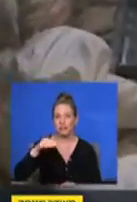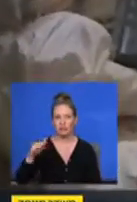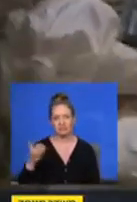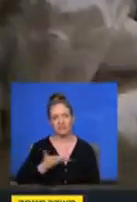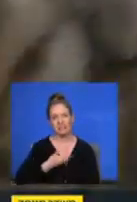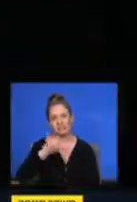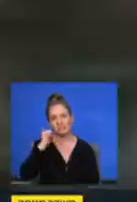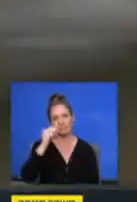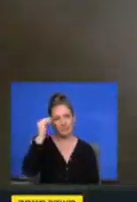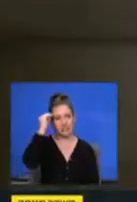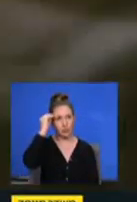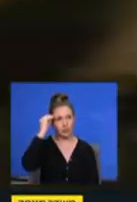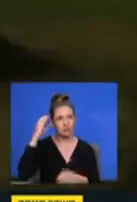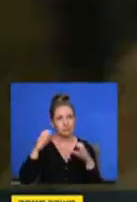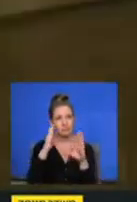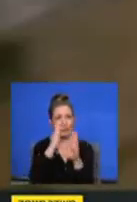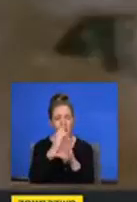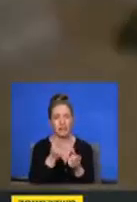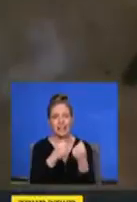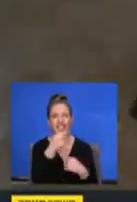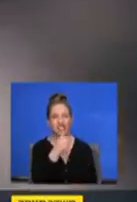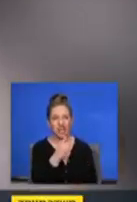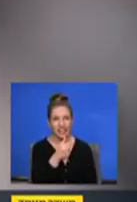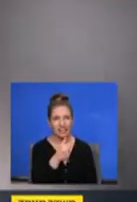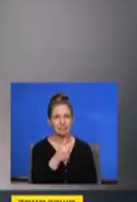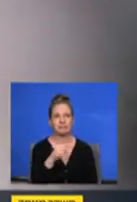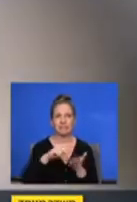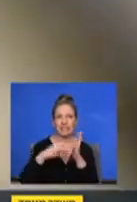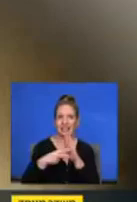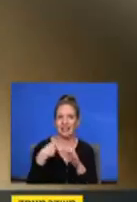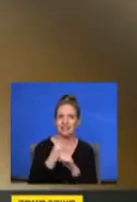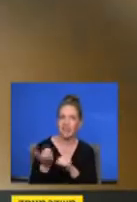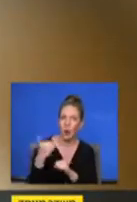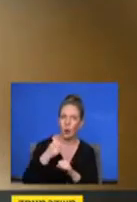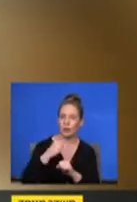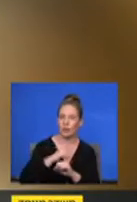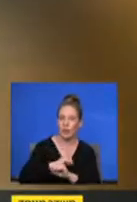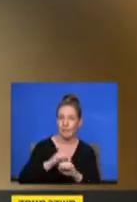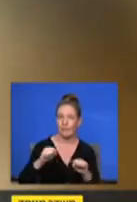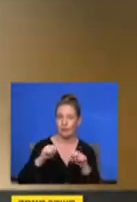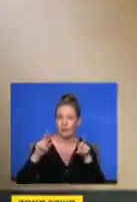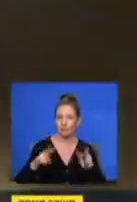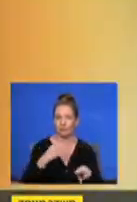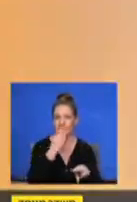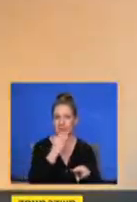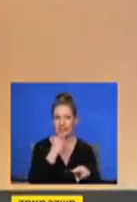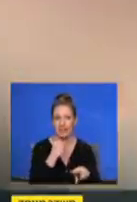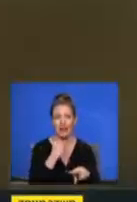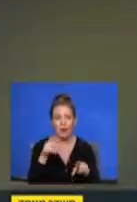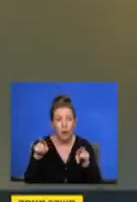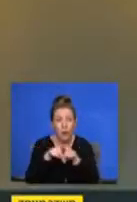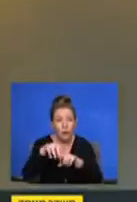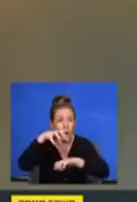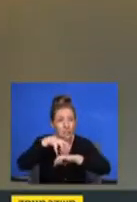מחבלי חמאס מג'נין תכננה לבצע עוד פיגוע קטלני בישראל, ממש מאותו מסגד שבמבצע האחרון של